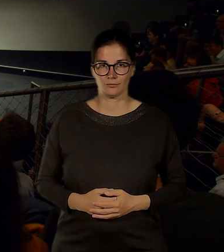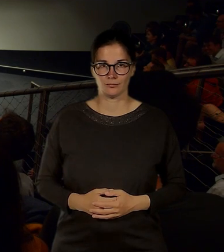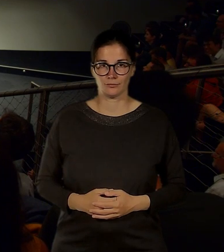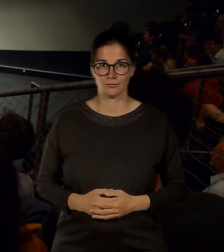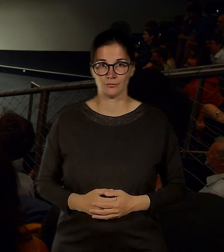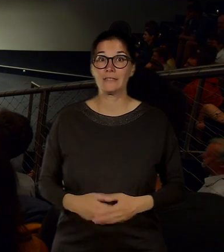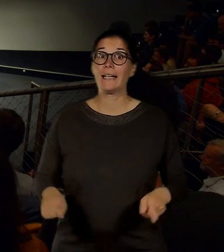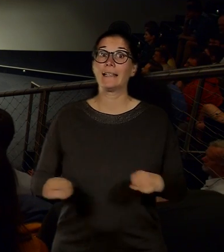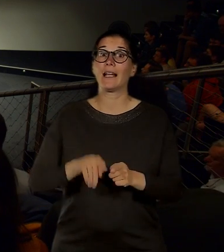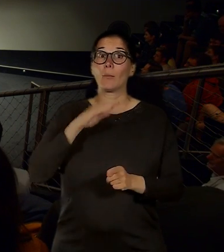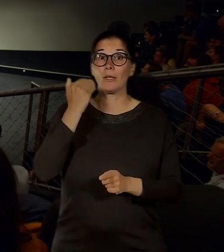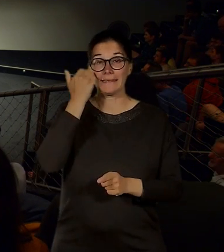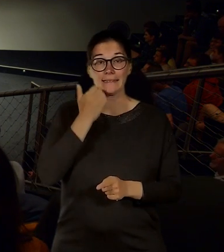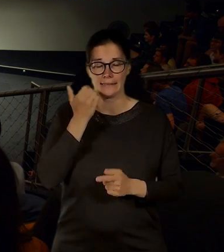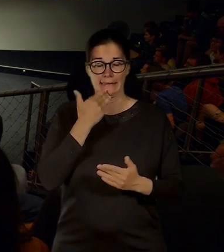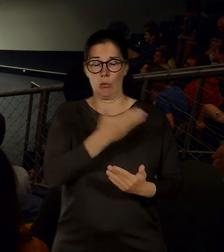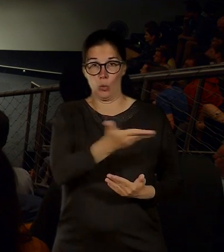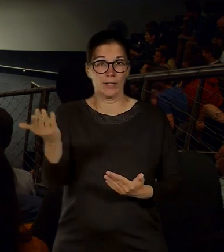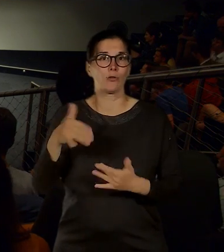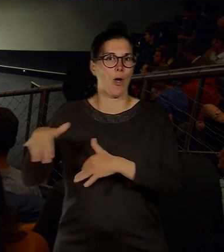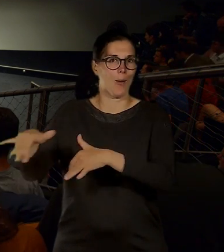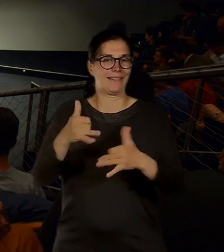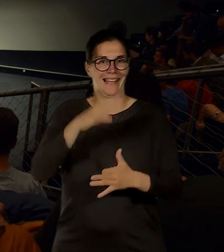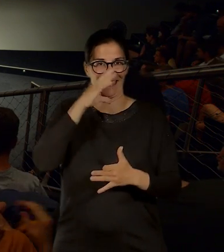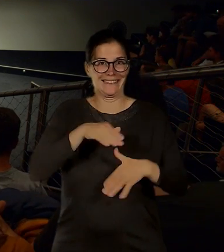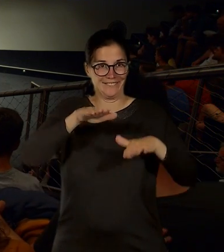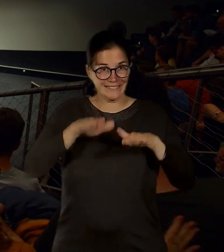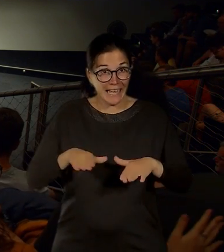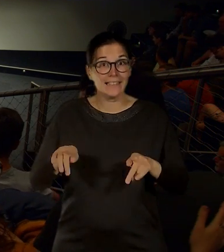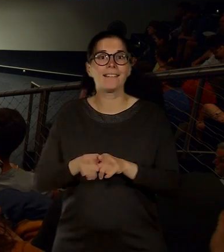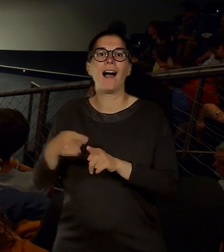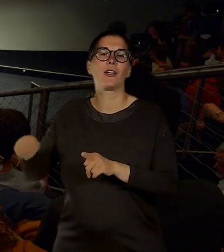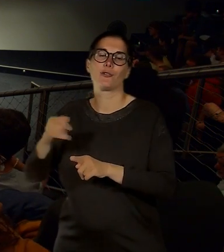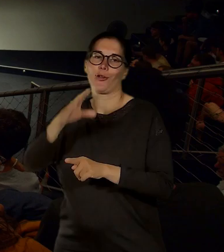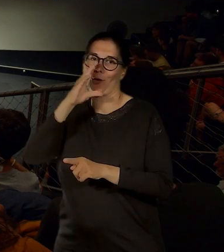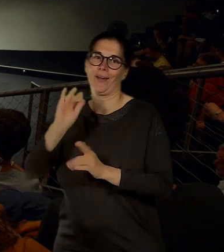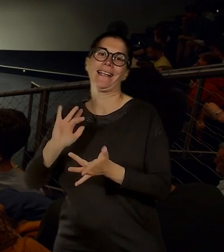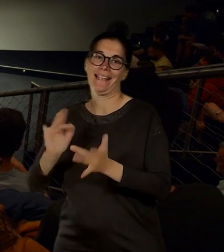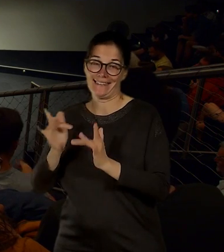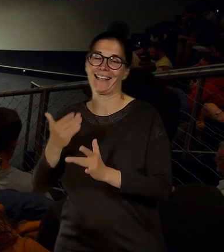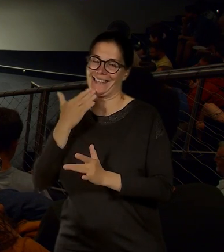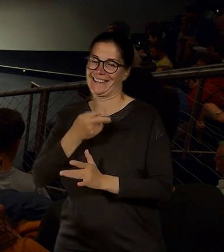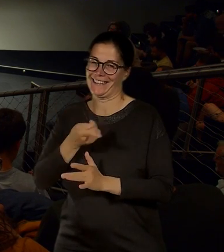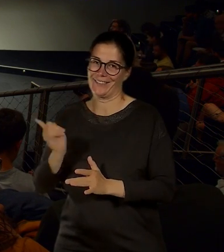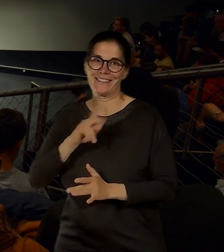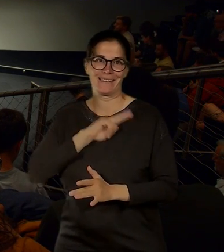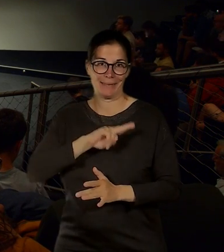A vám všem tady v sále děkuji, že jste si na nás udělali čas a to samé platí pro ty, kteří nás vydrželi sledovat až do